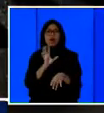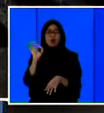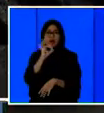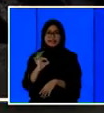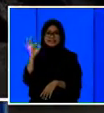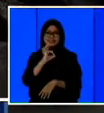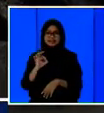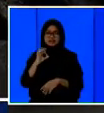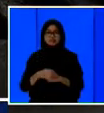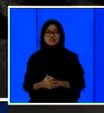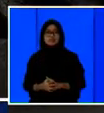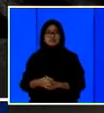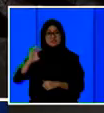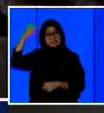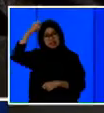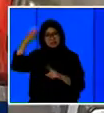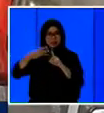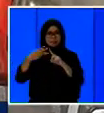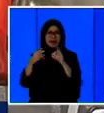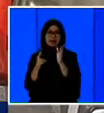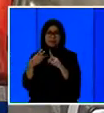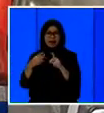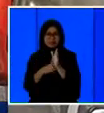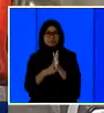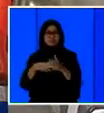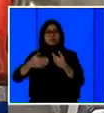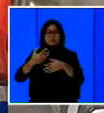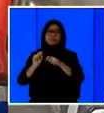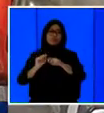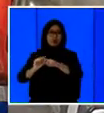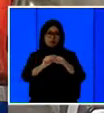Dinas Bina Marga juga saat ini sedang dalam proses pembuatan tutup gorong-gorong besi